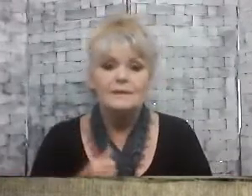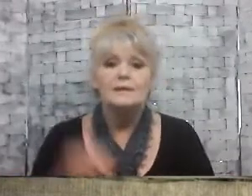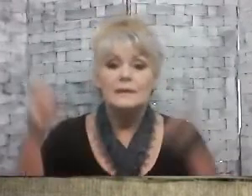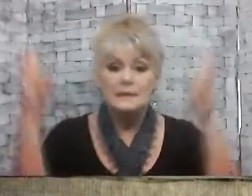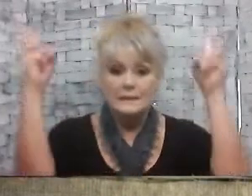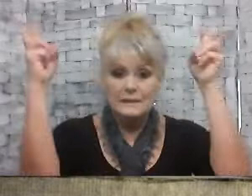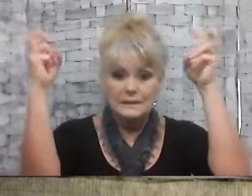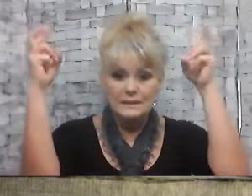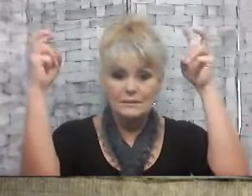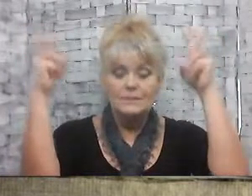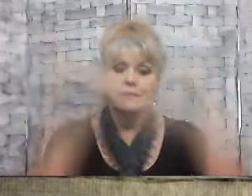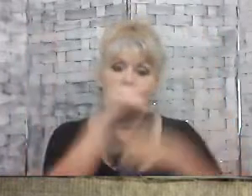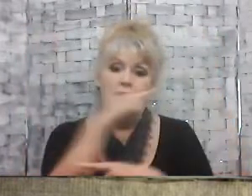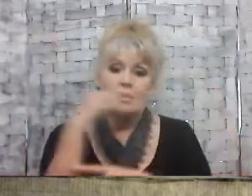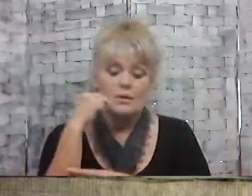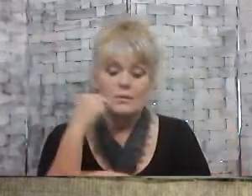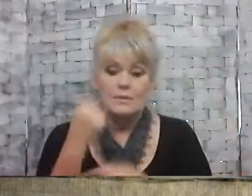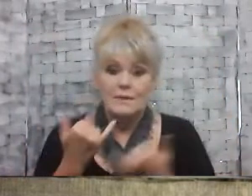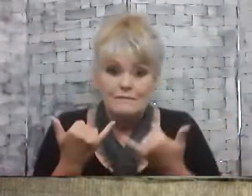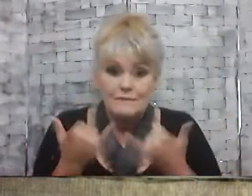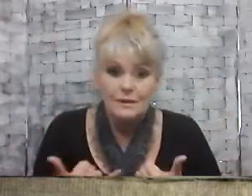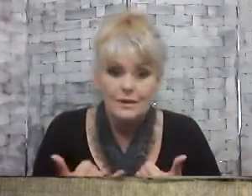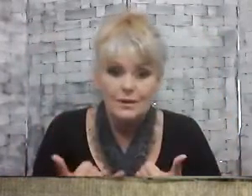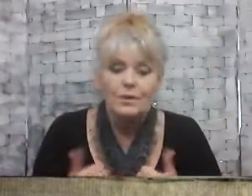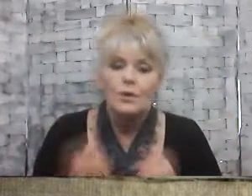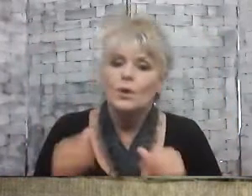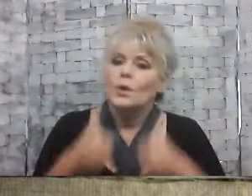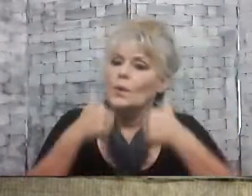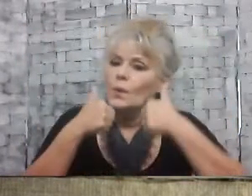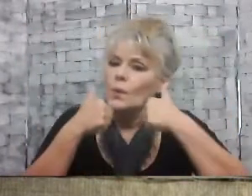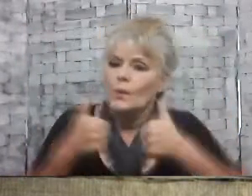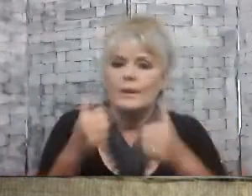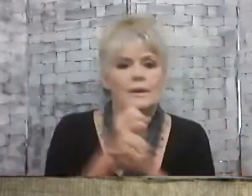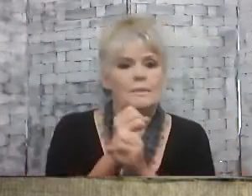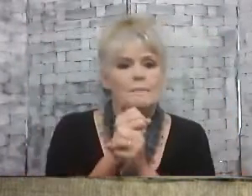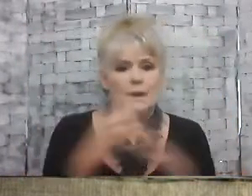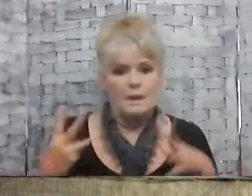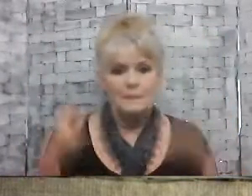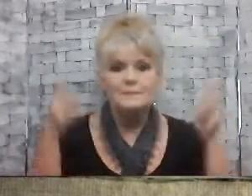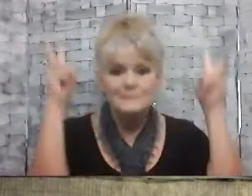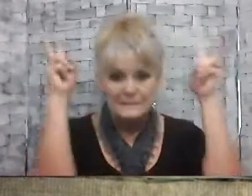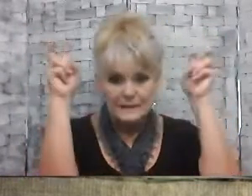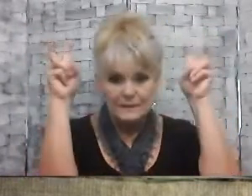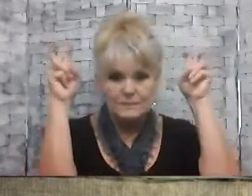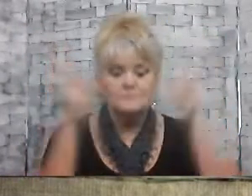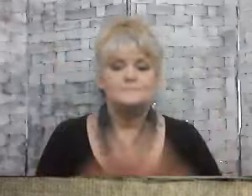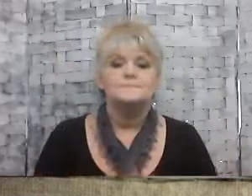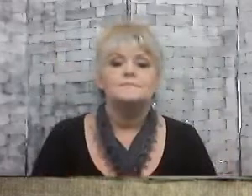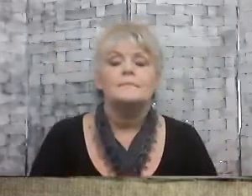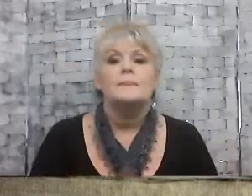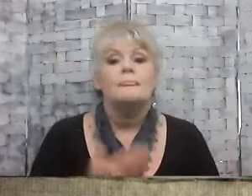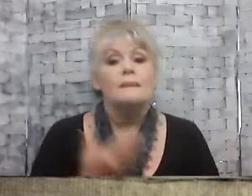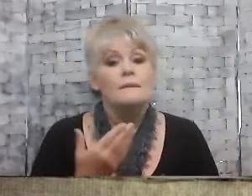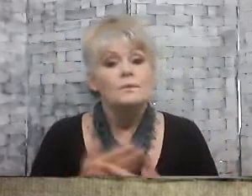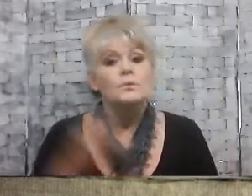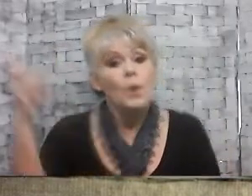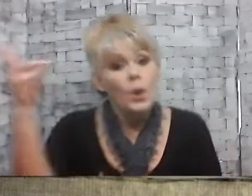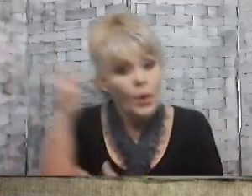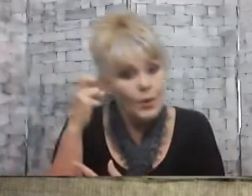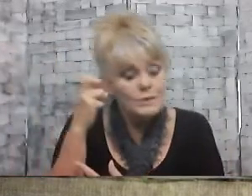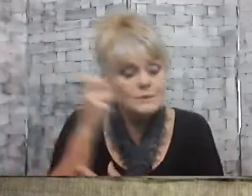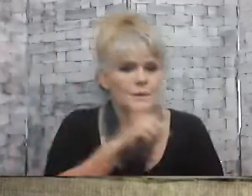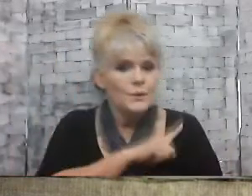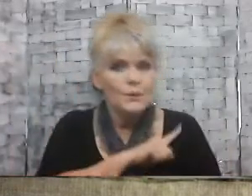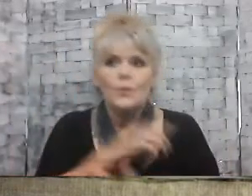begin is, noem ons dit sommer een goeie begin. Ek wil jou uitnooi om so te luister, dat jy nou self